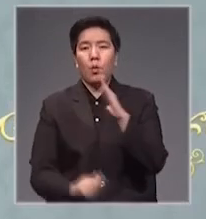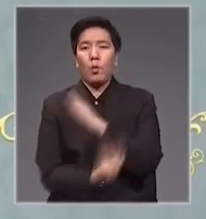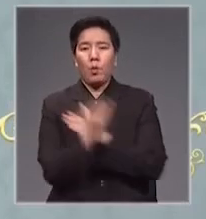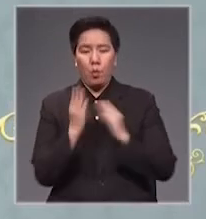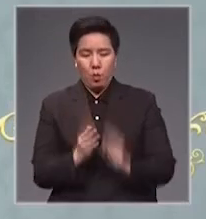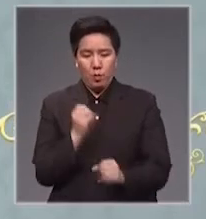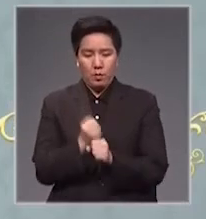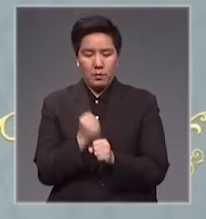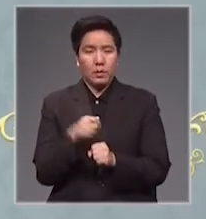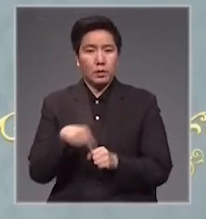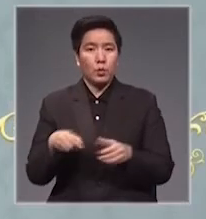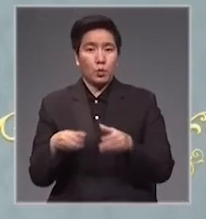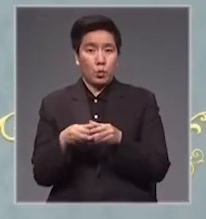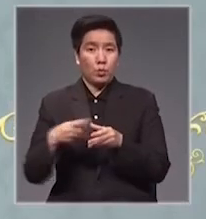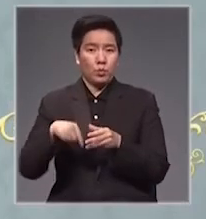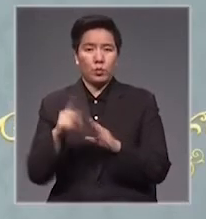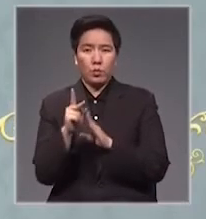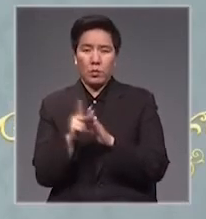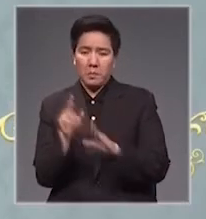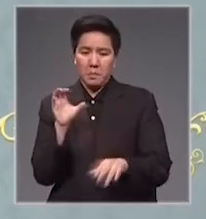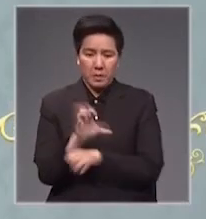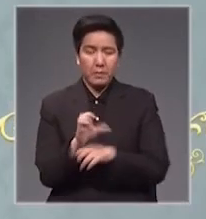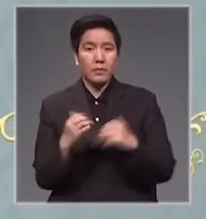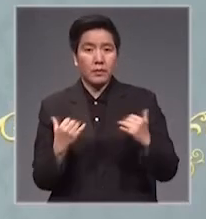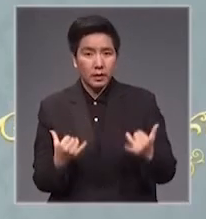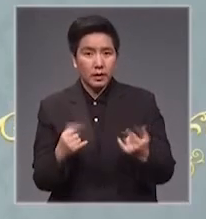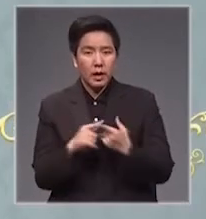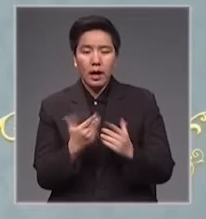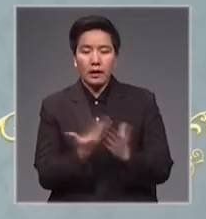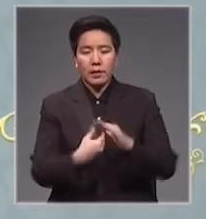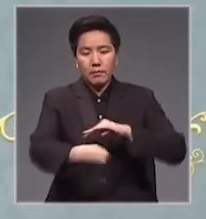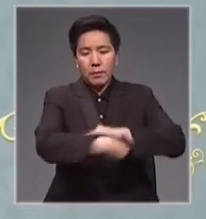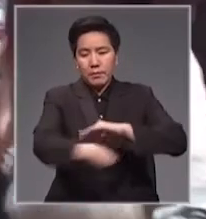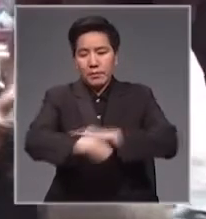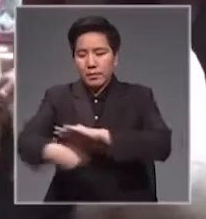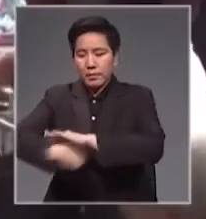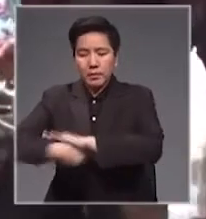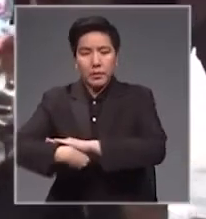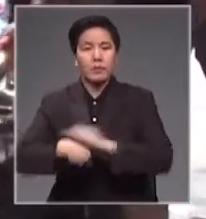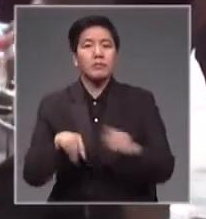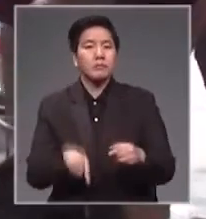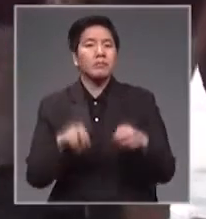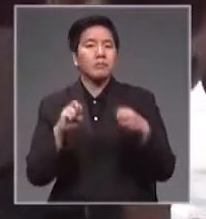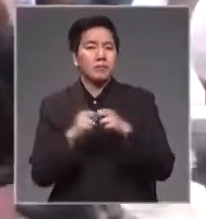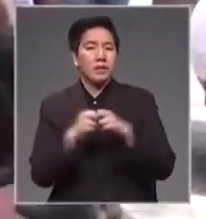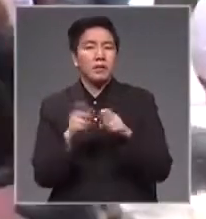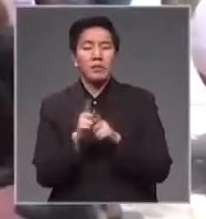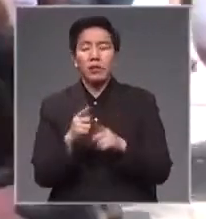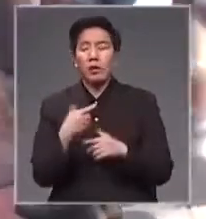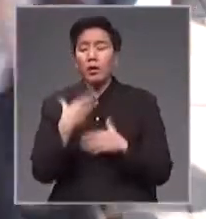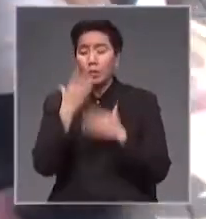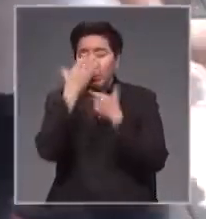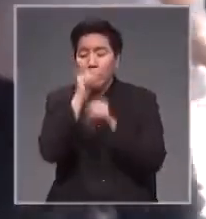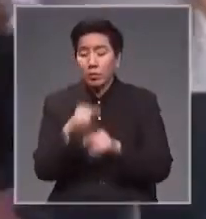างกลุ่มบังคับใช้กฎหมายที่ตนเองถืออยู่เพื่อเรียกรับผลประโยชน์หรือละเว้นการปฏิบัติหน้าที่แบบเอาหูไปนาเอาตาไปไร่เ